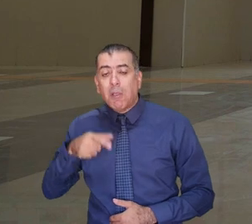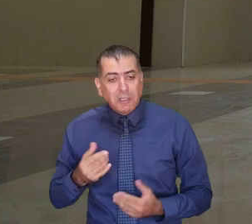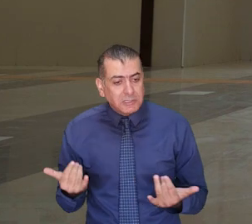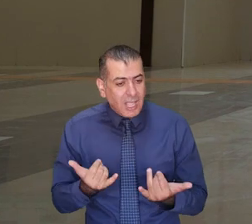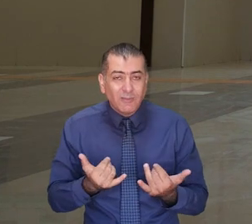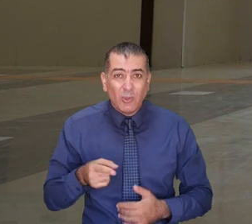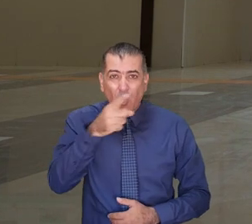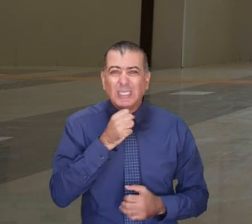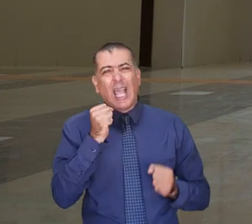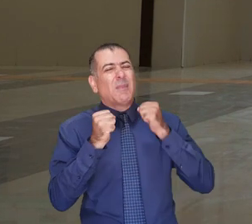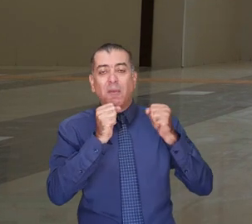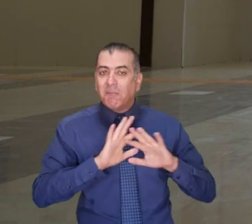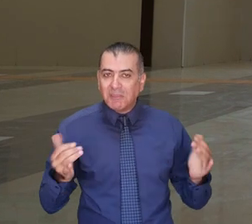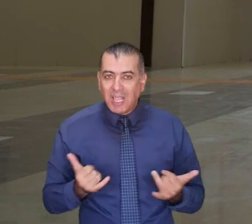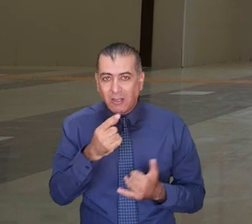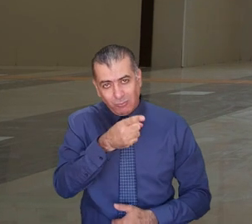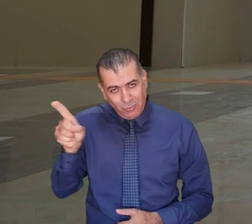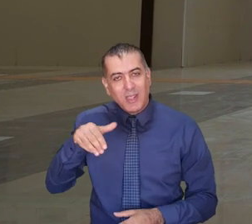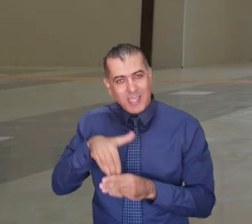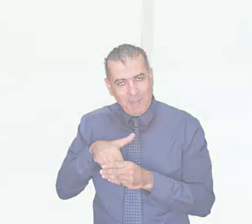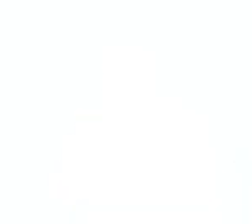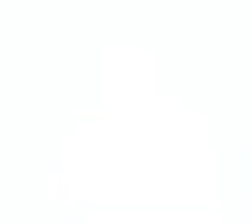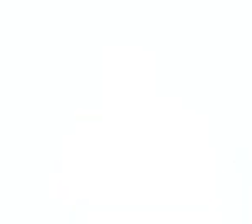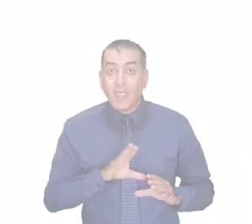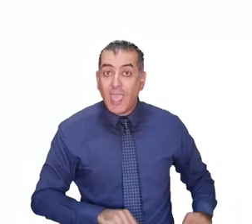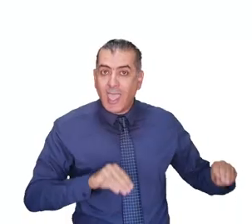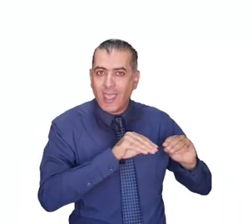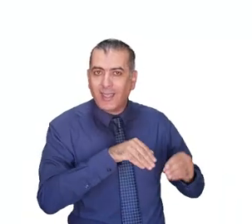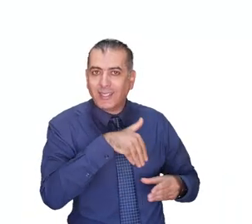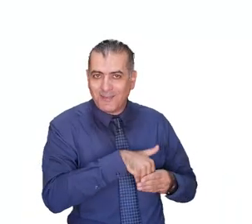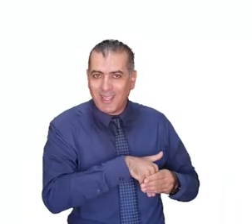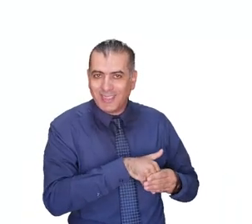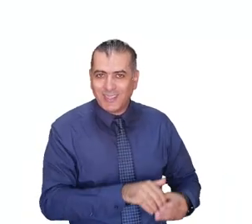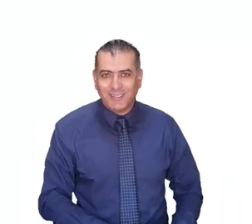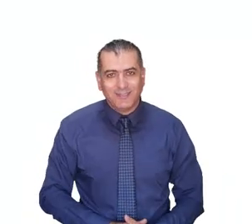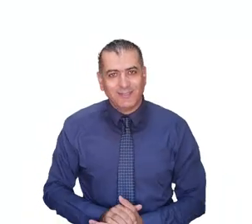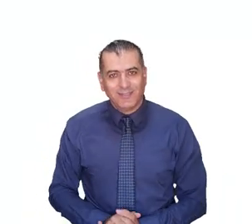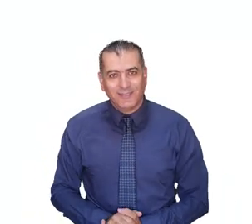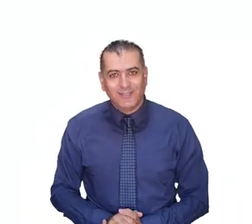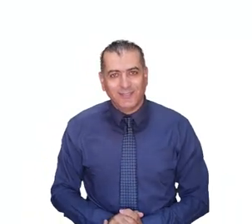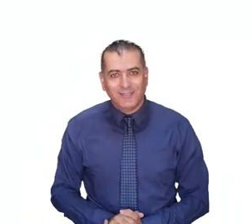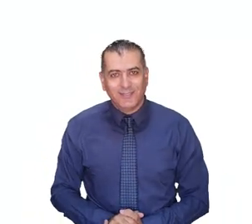متخيل يعني مالكم مش حجه ما تنتخبوا سلام الهيئه المستقله للانتخاب